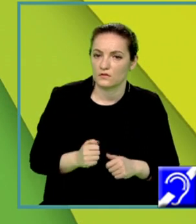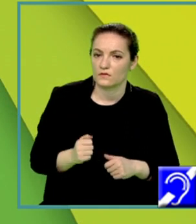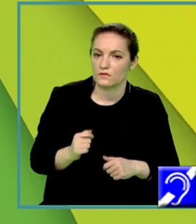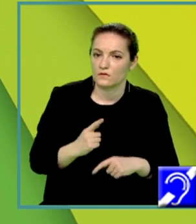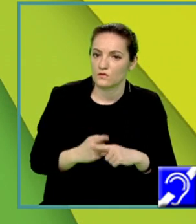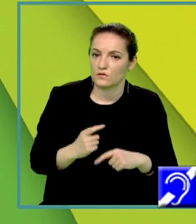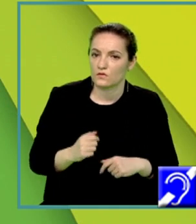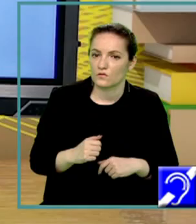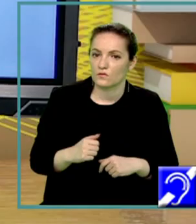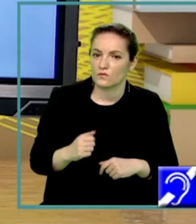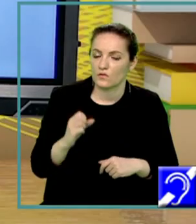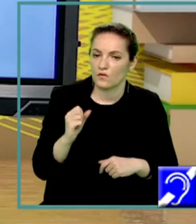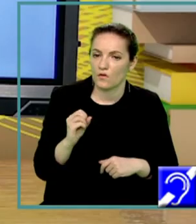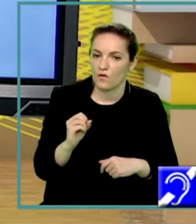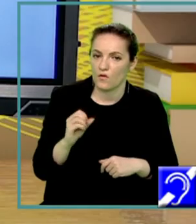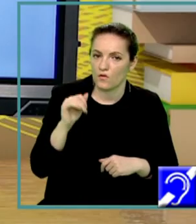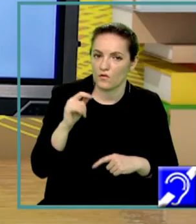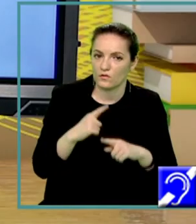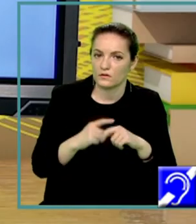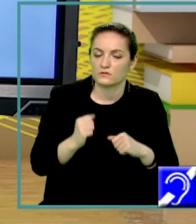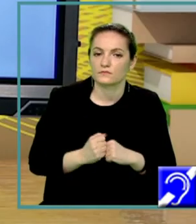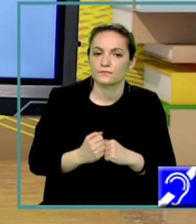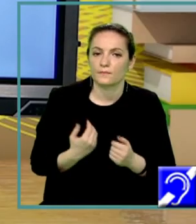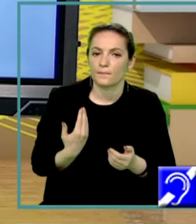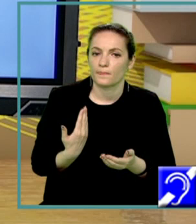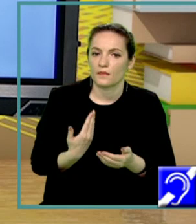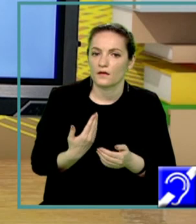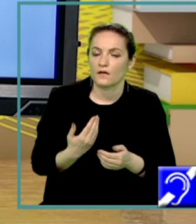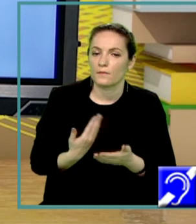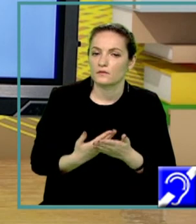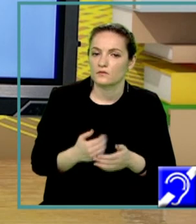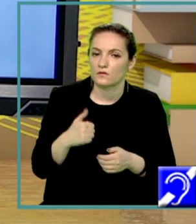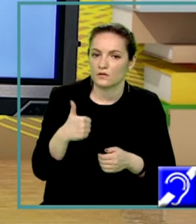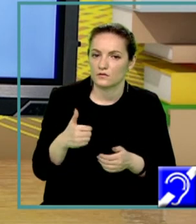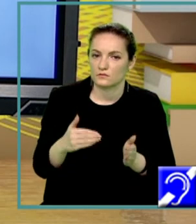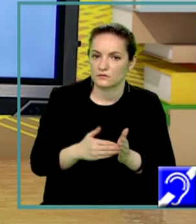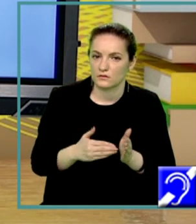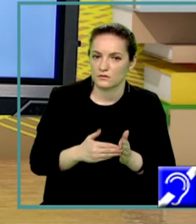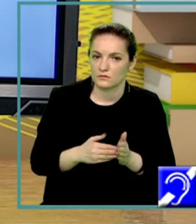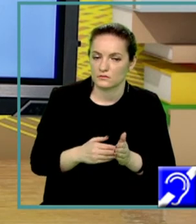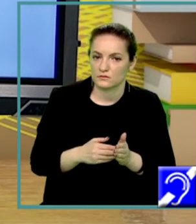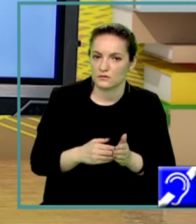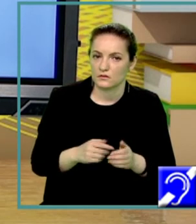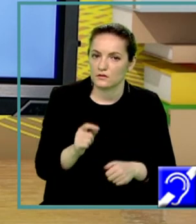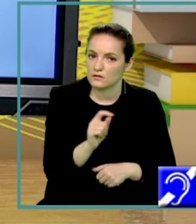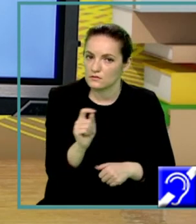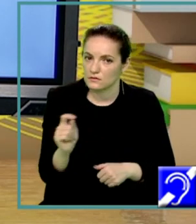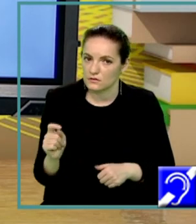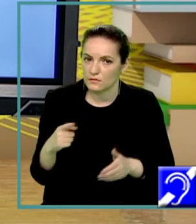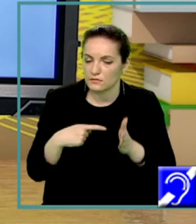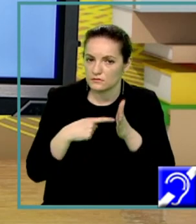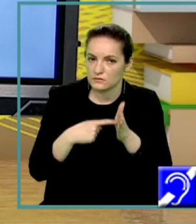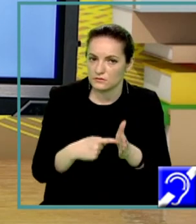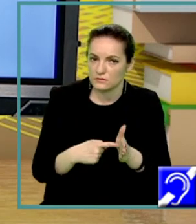văzut la exemplul anterior, pentru a răspunde cerinței A, trebuie să reprezentăm grafic